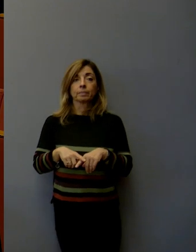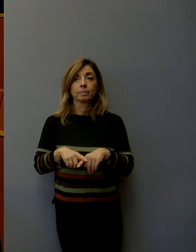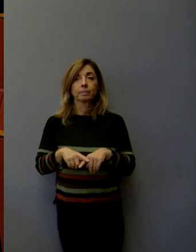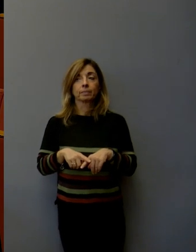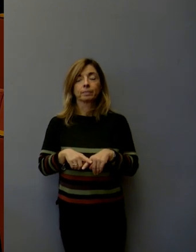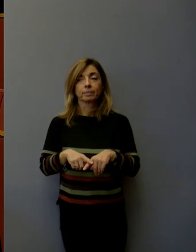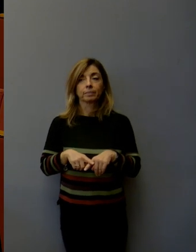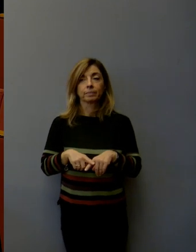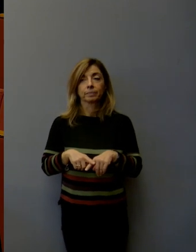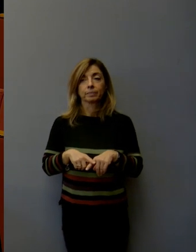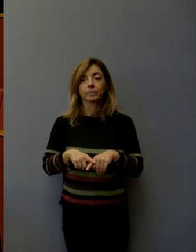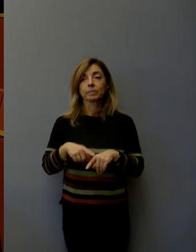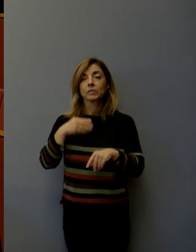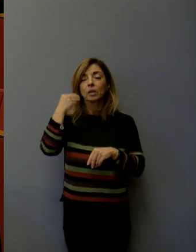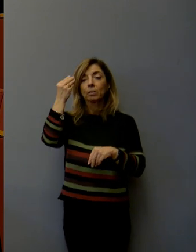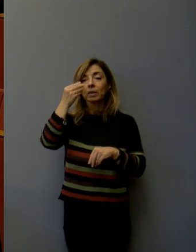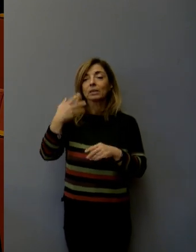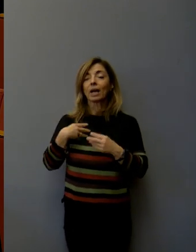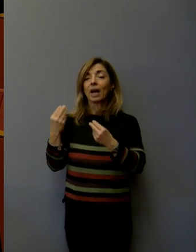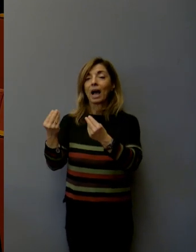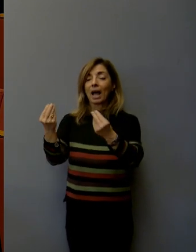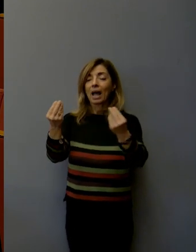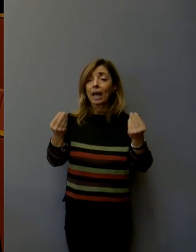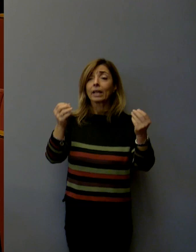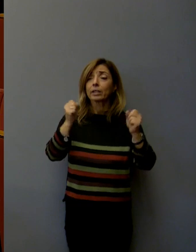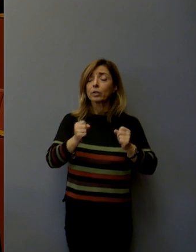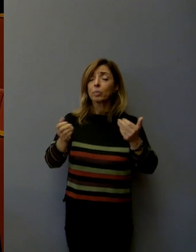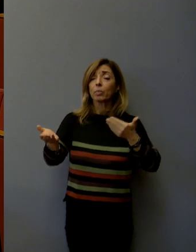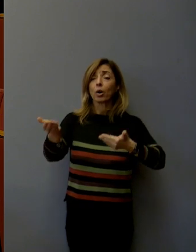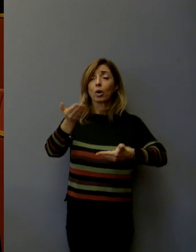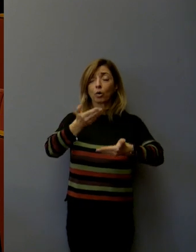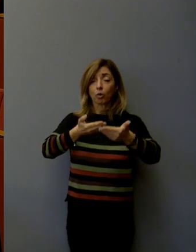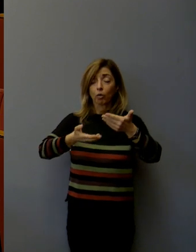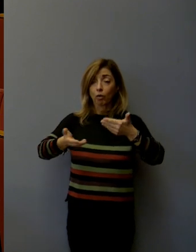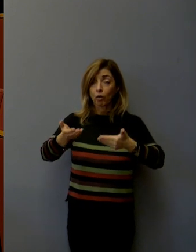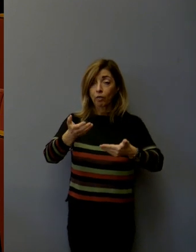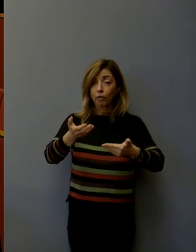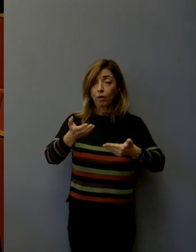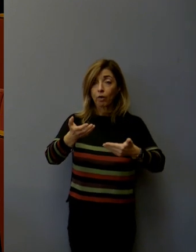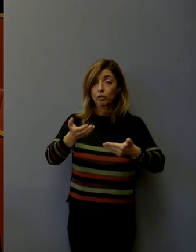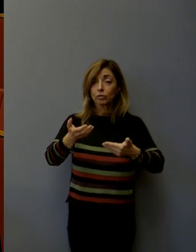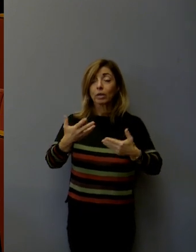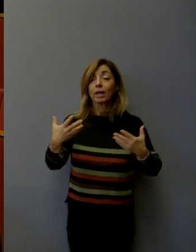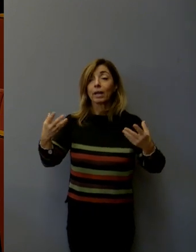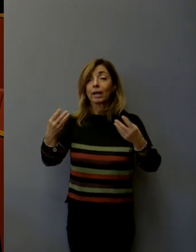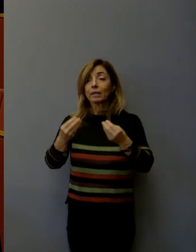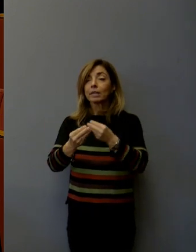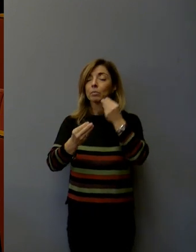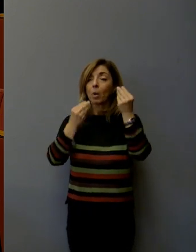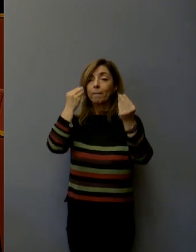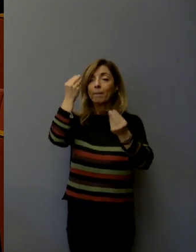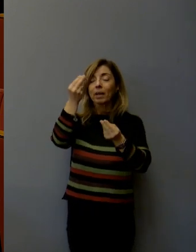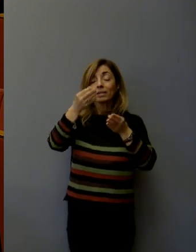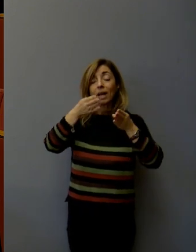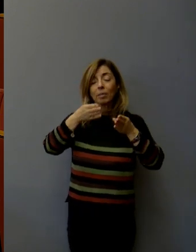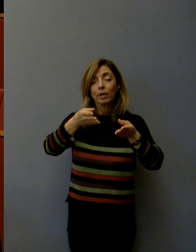pensare a tutti quei soggetti che possono essere coinvolti e con i quali immaginare dei percorsi educativi